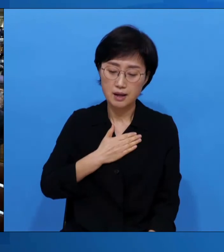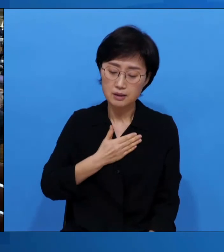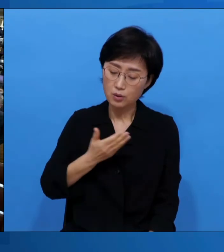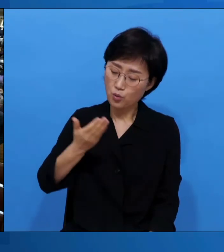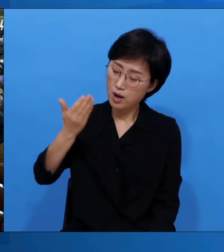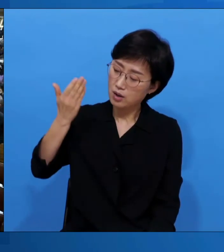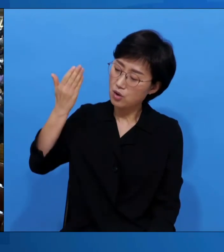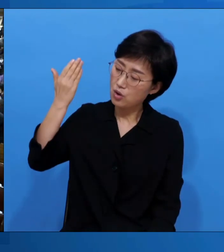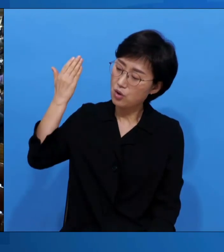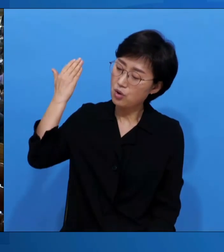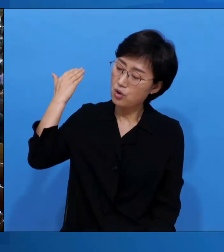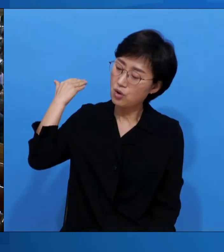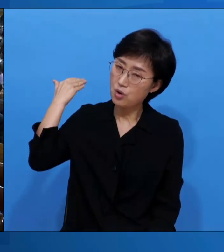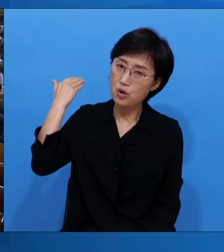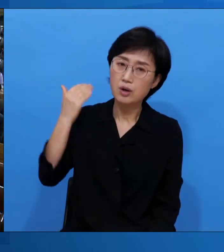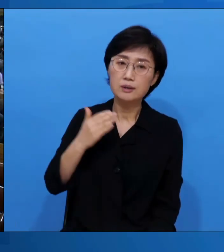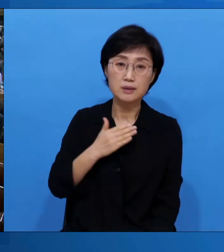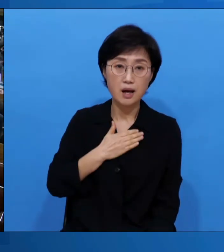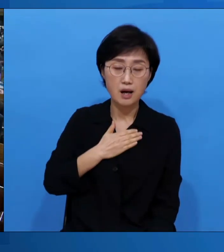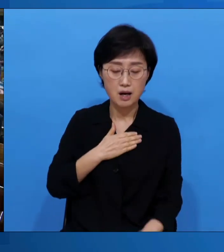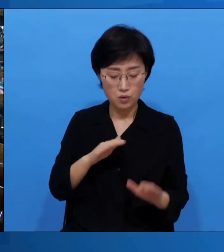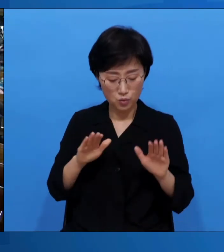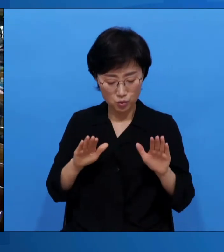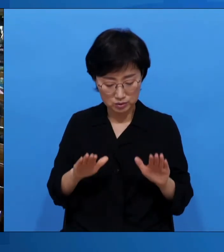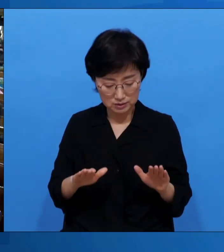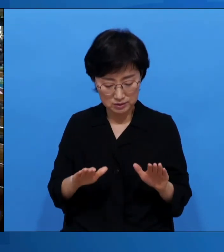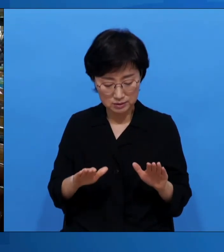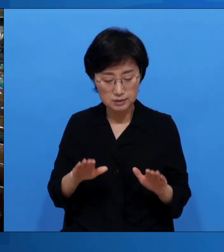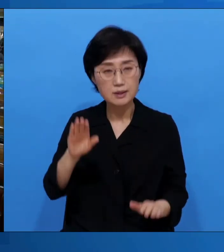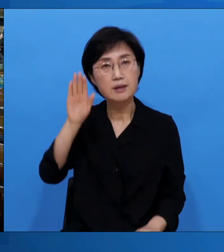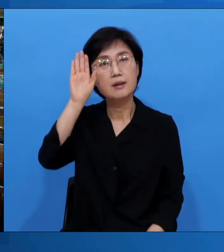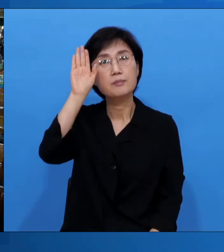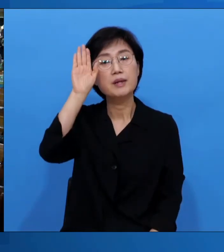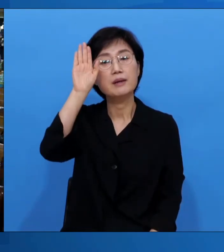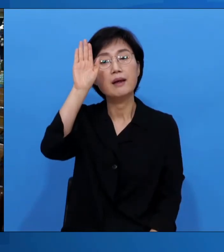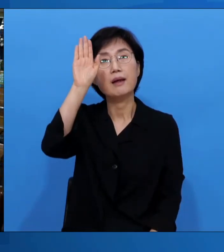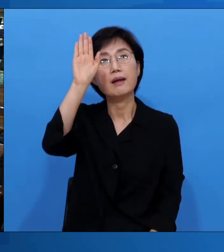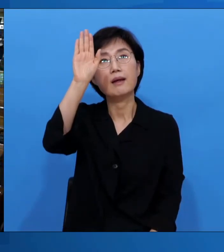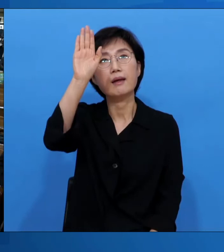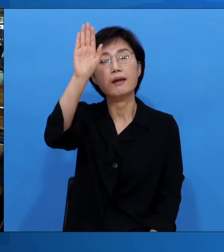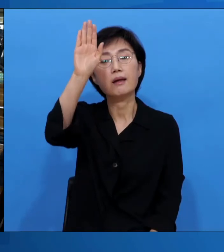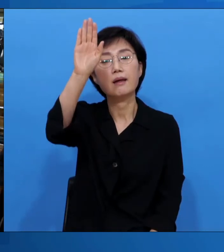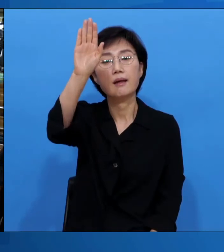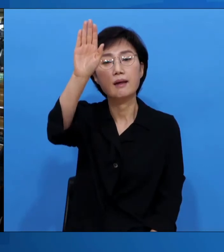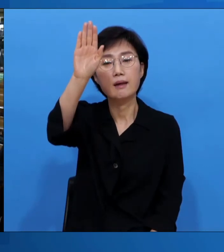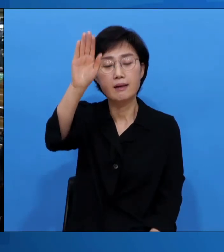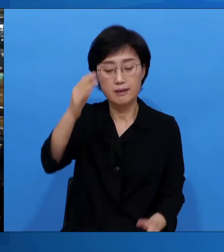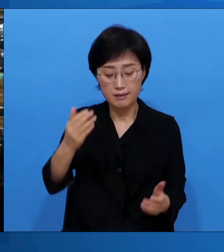나의 마음 나의 오늘